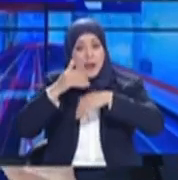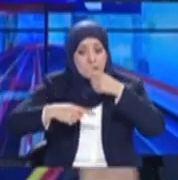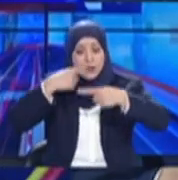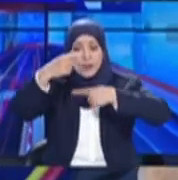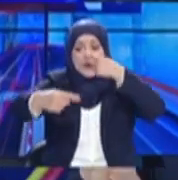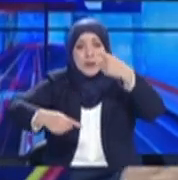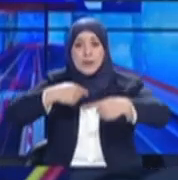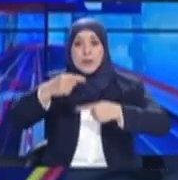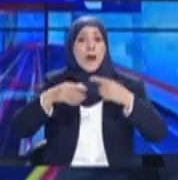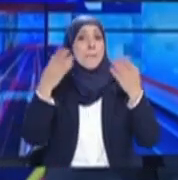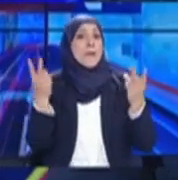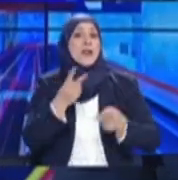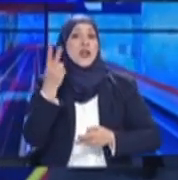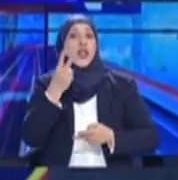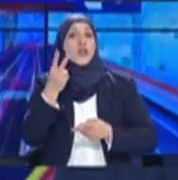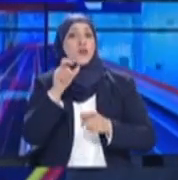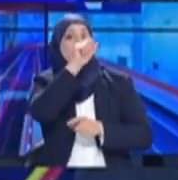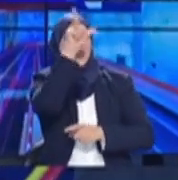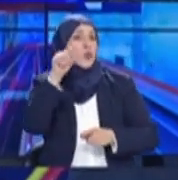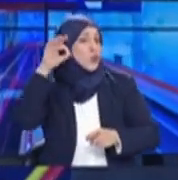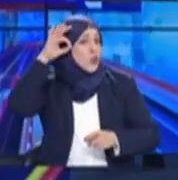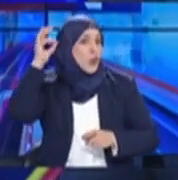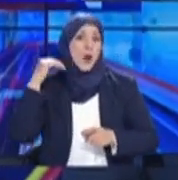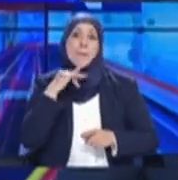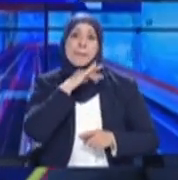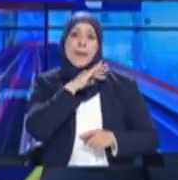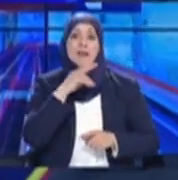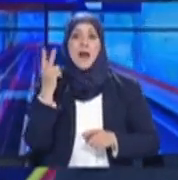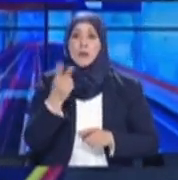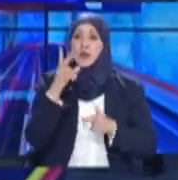نخليها البلاد ومن اجل تحقيق